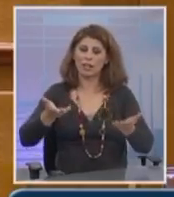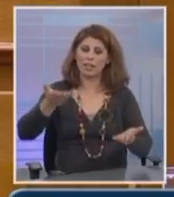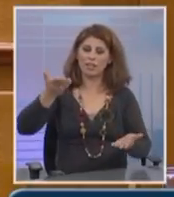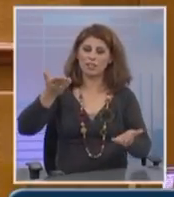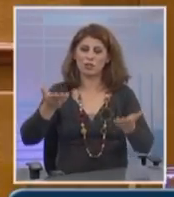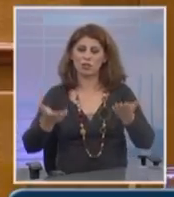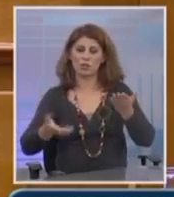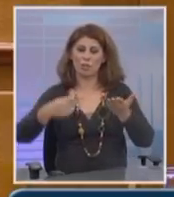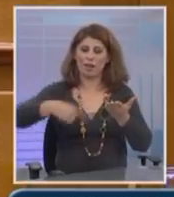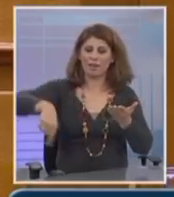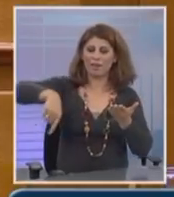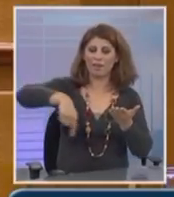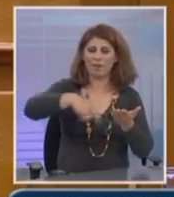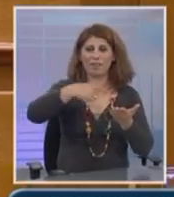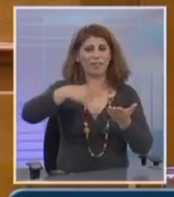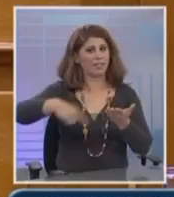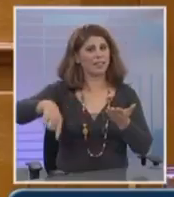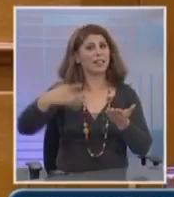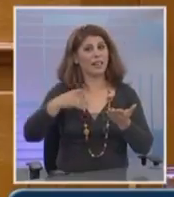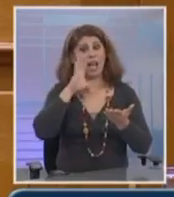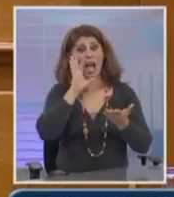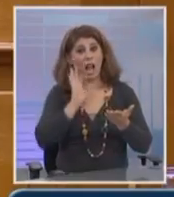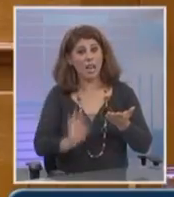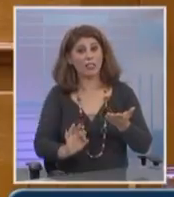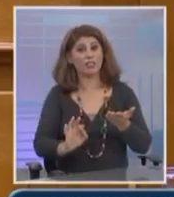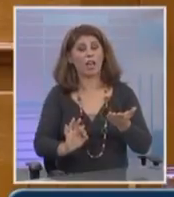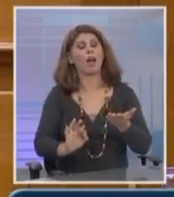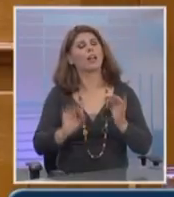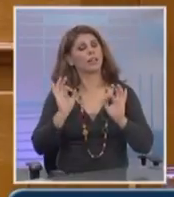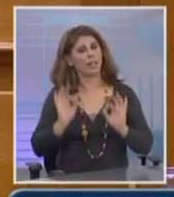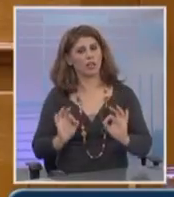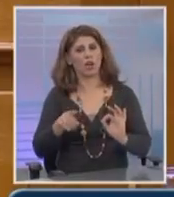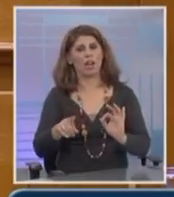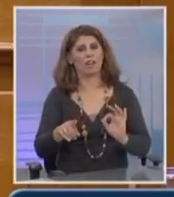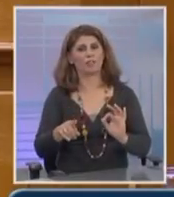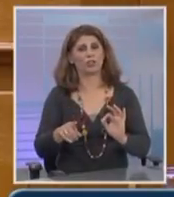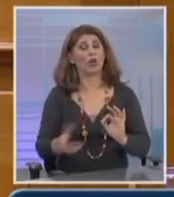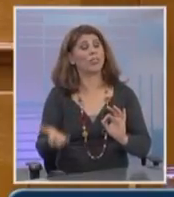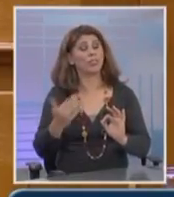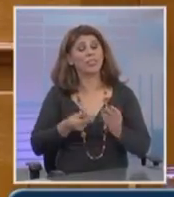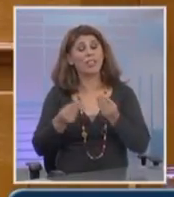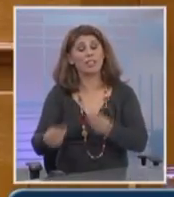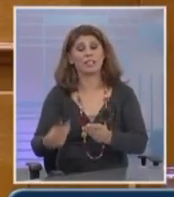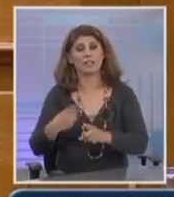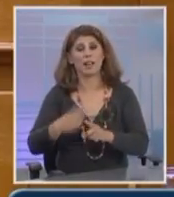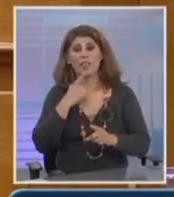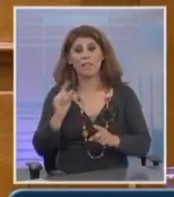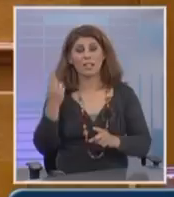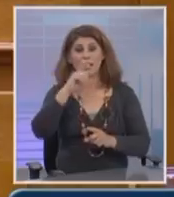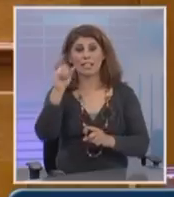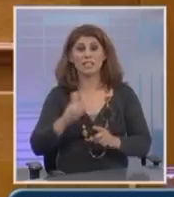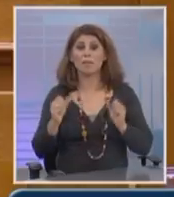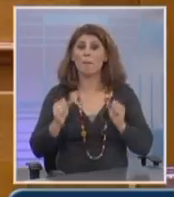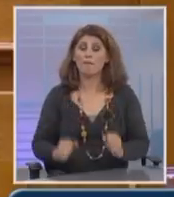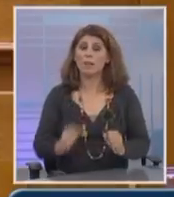κανονικότητα επιστρέφει στην αλήθεια. Και αυτό στερείται, κύριε Τσίπρα, από την Ελλάδα. Την ευκαιρία να ζήσει με βάση